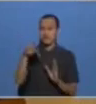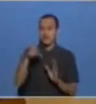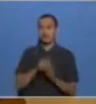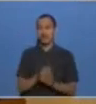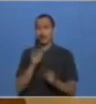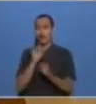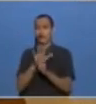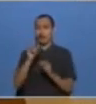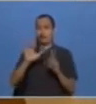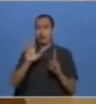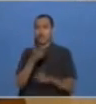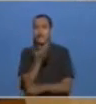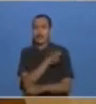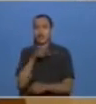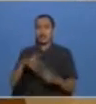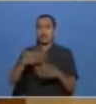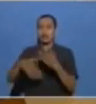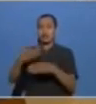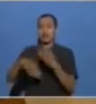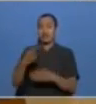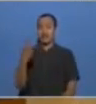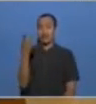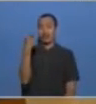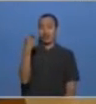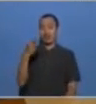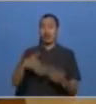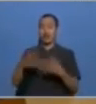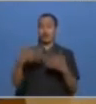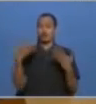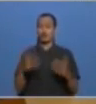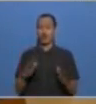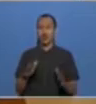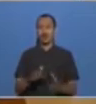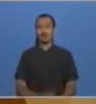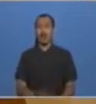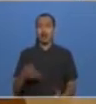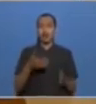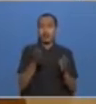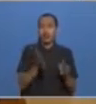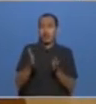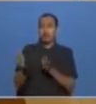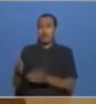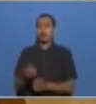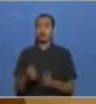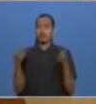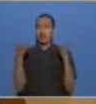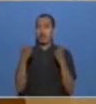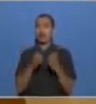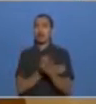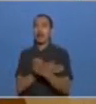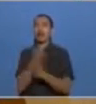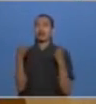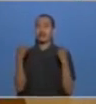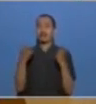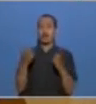COVID-19 yang pastinya sudah dilakukan oleh pemerintah di beberapa tahap, mulai dari tenaga kesehatan, kemudian masyarakat